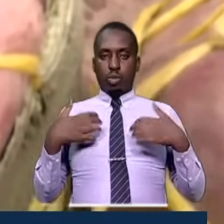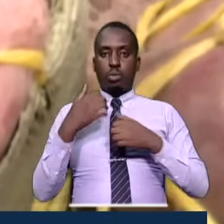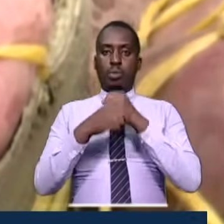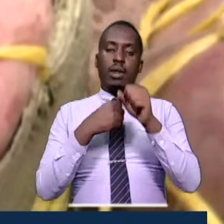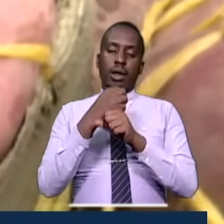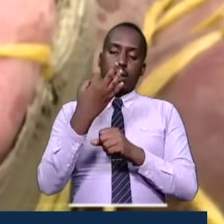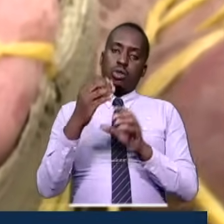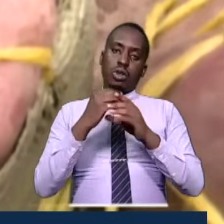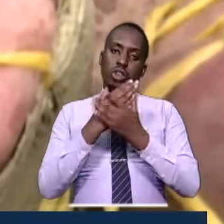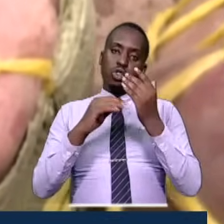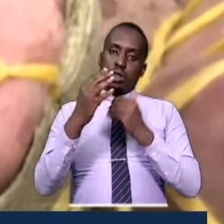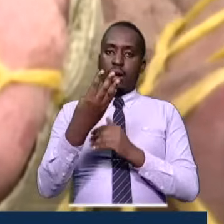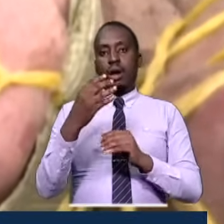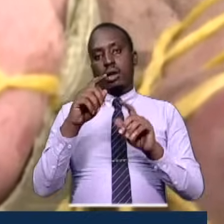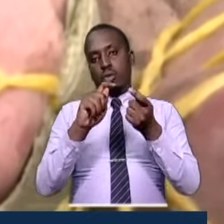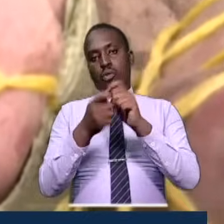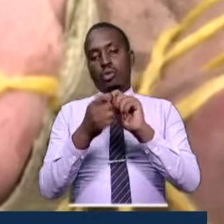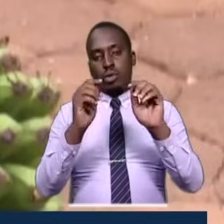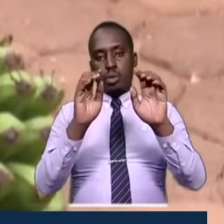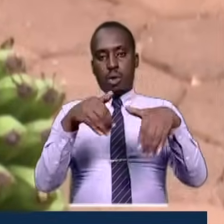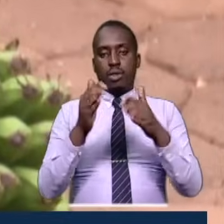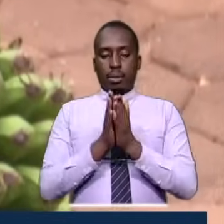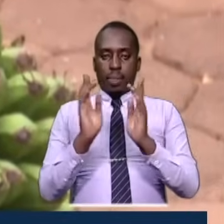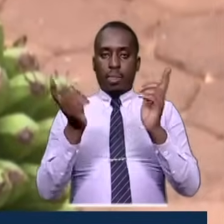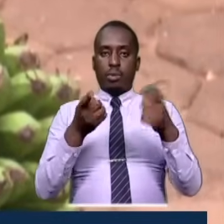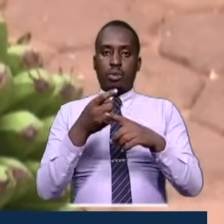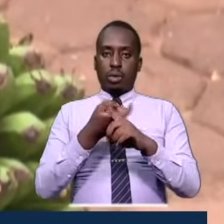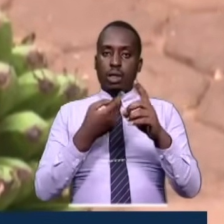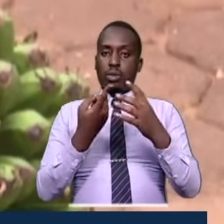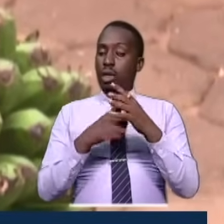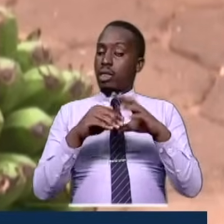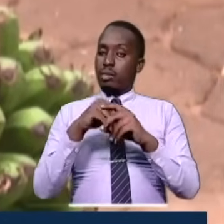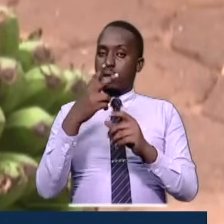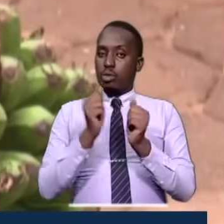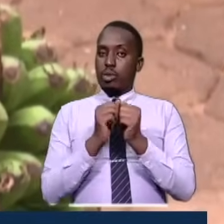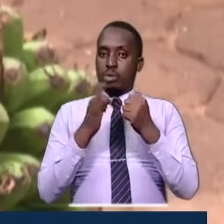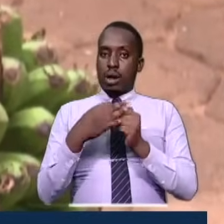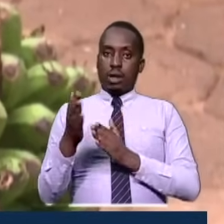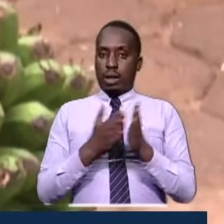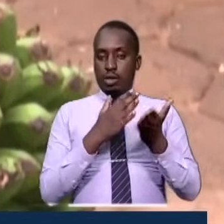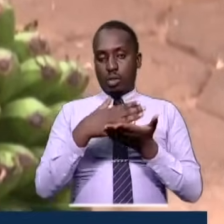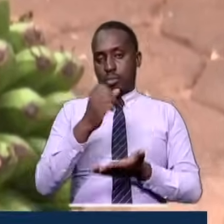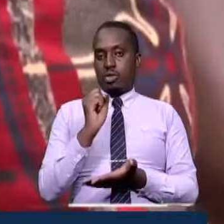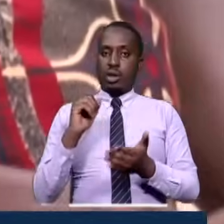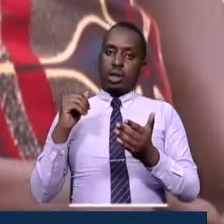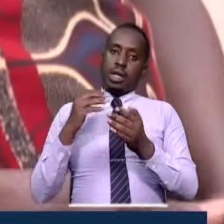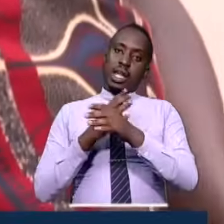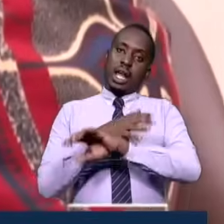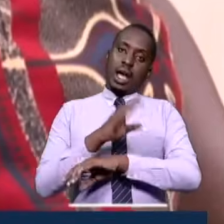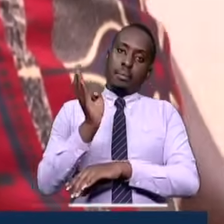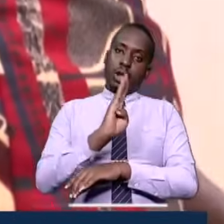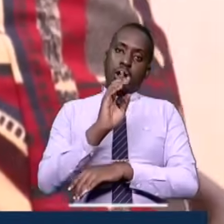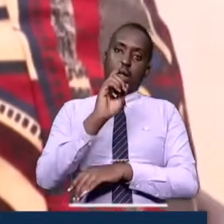itatu y'icyiciro cya kane cya gahunda yo kuvugurura ubuhinzi n'ubworozi uhereye muri 2018 hari hateganyijwe ingengo y'imari irenga